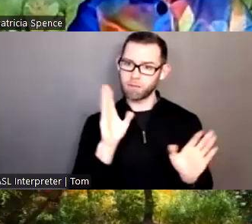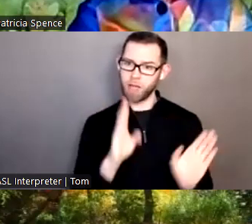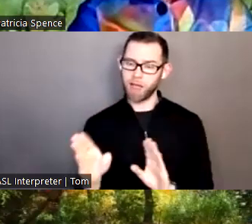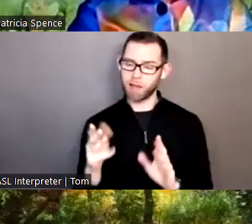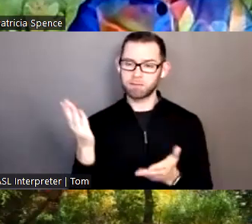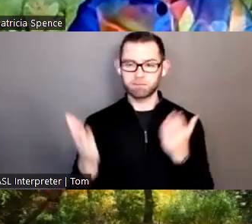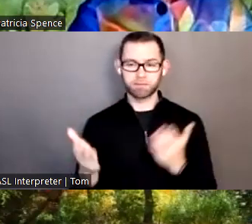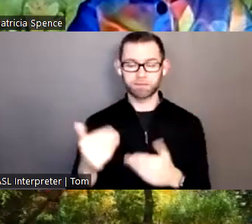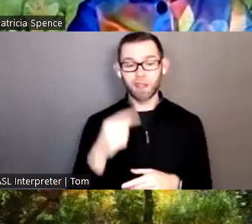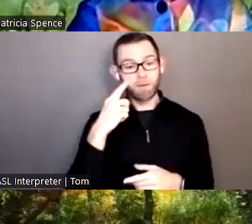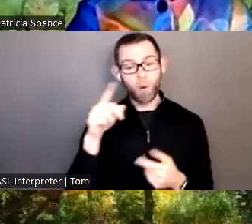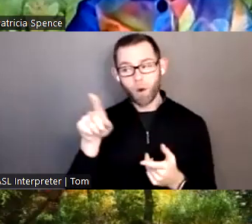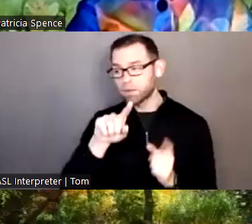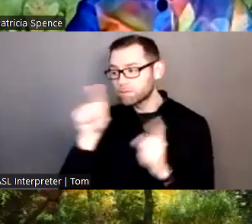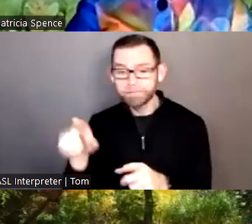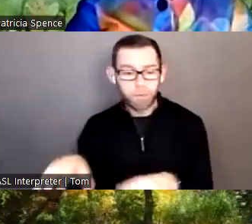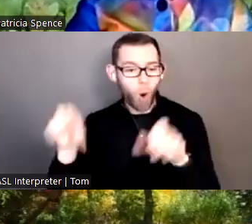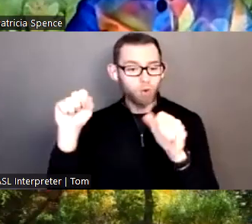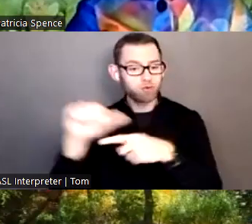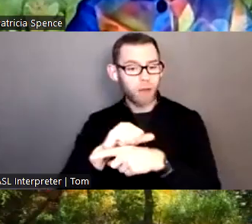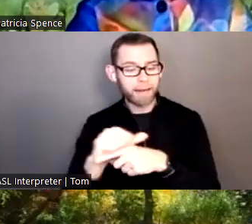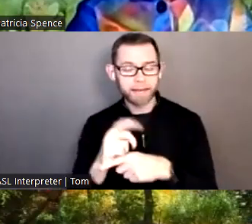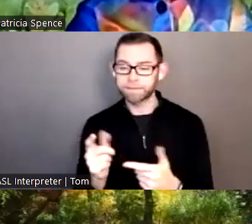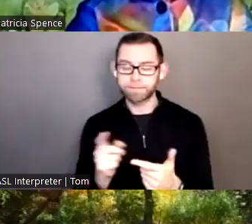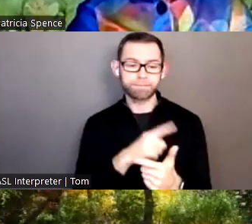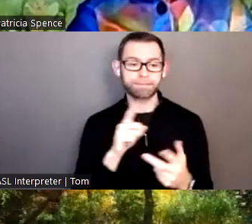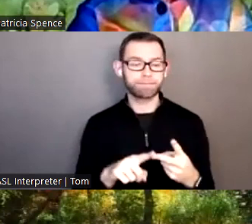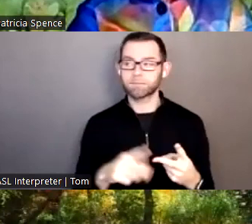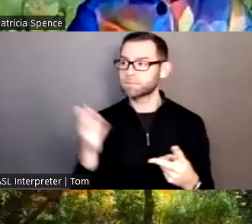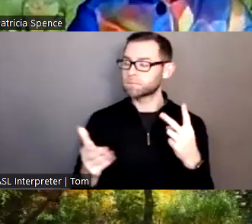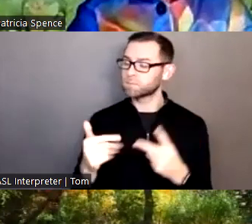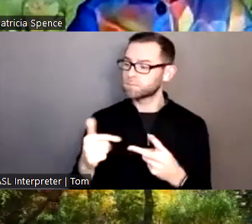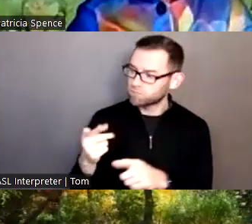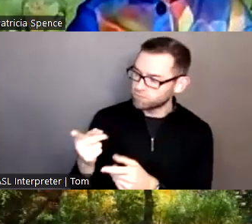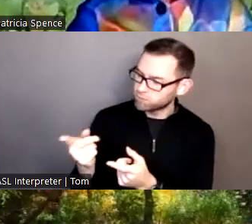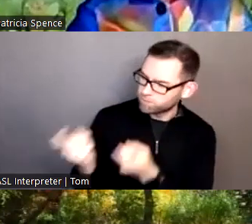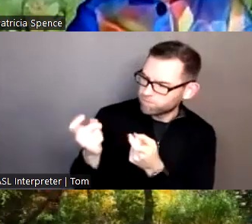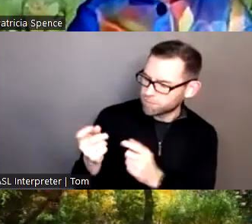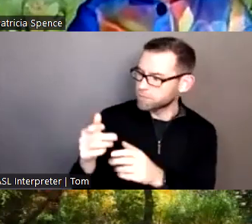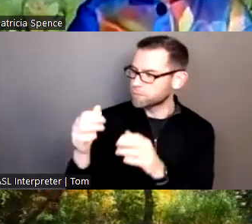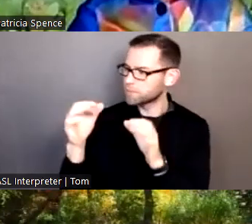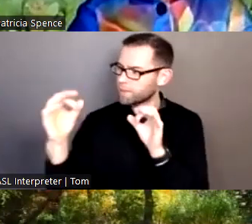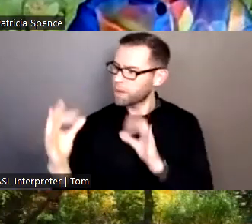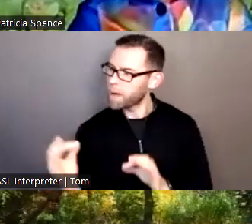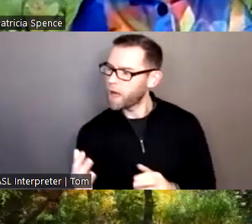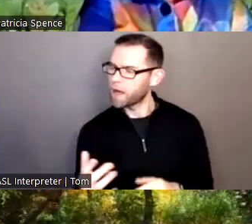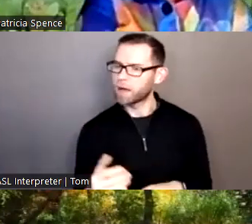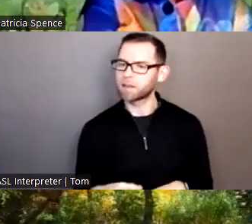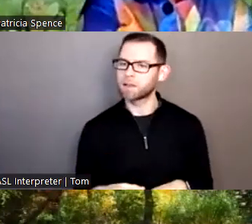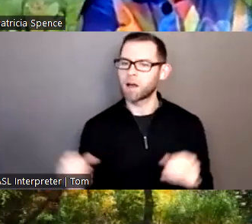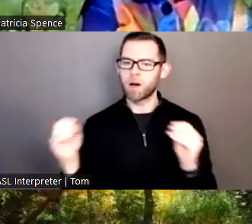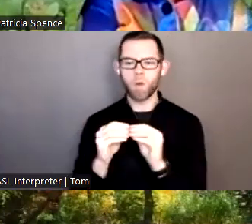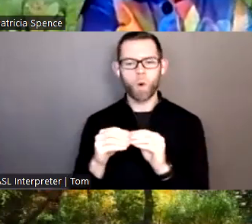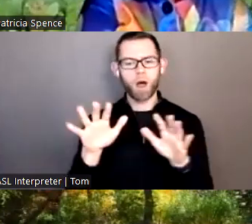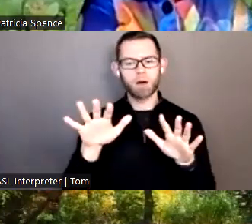avec mon ou bien pour nous avoir information, ou bien pour nous jouer l'information des communautés de façon